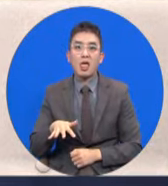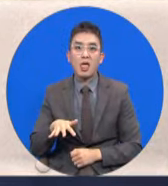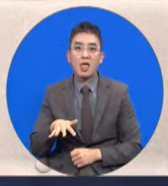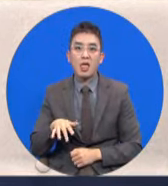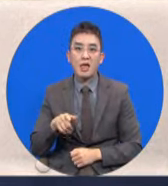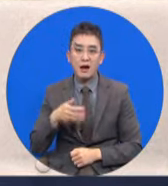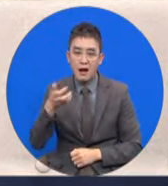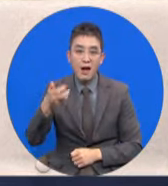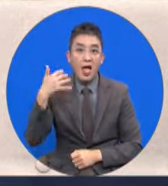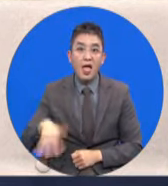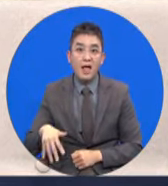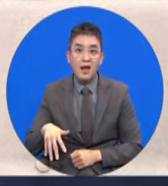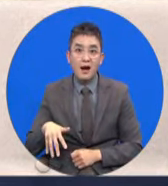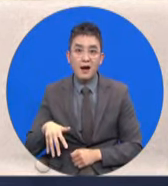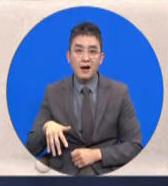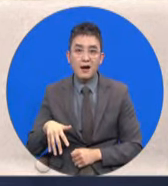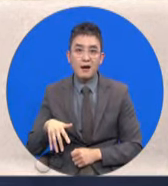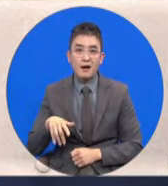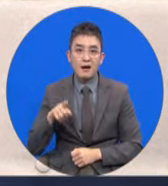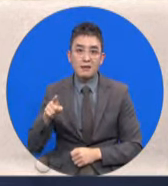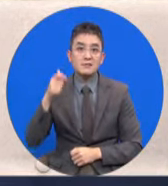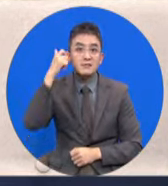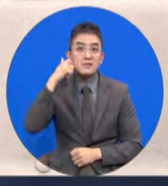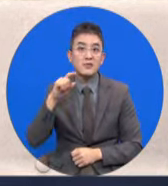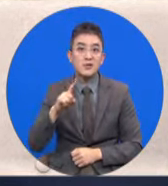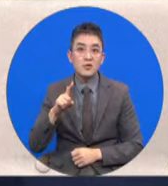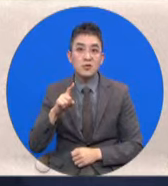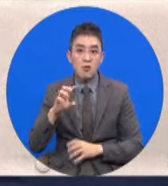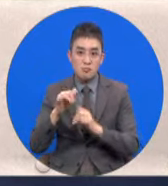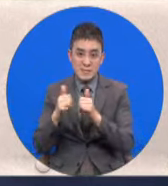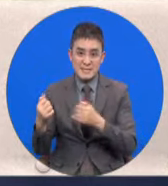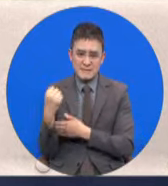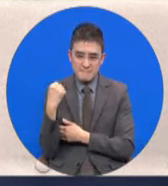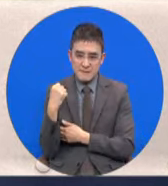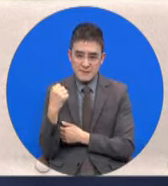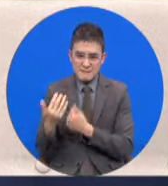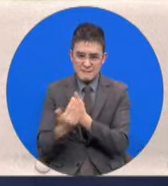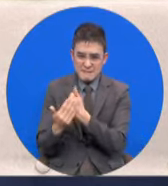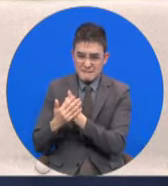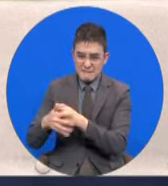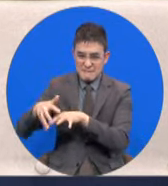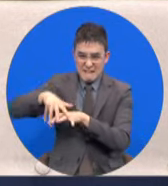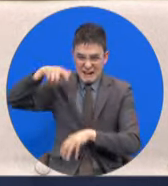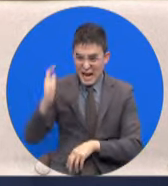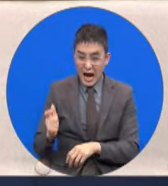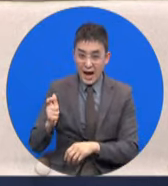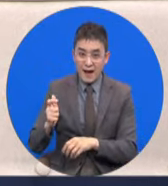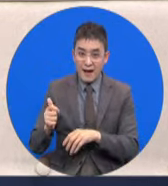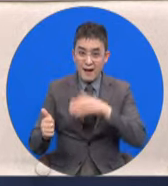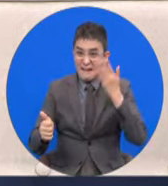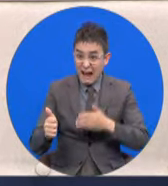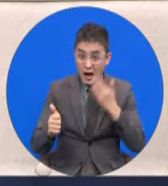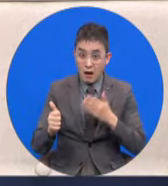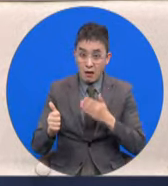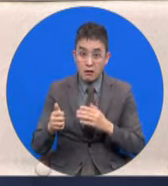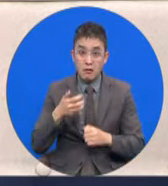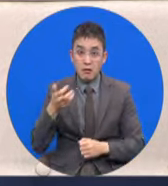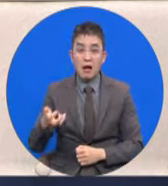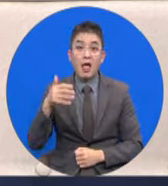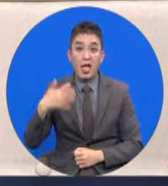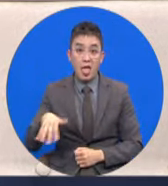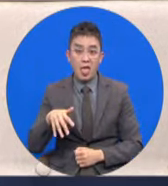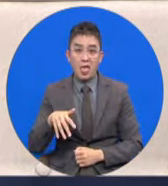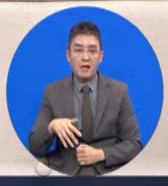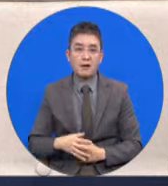거냐. 압도하게 실제로 국민의힘 후보에 밀어주십시오라는 얘기를 왜 안 했느냐에 대한 책임 소지도 있기